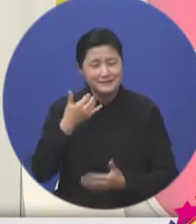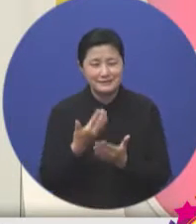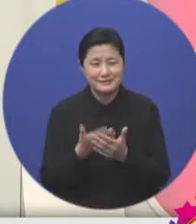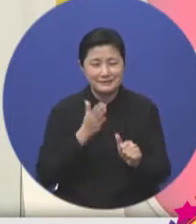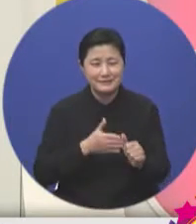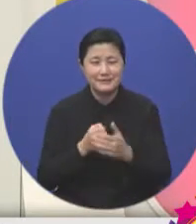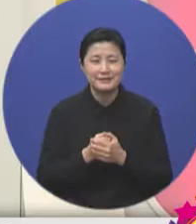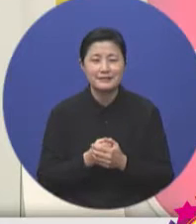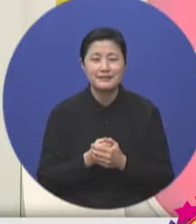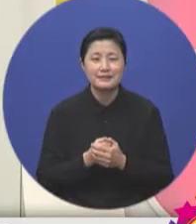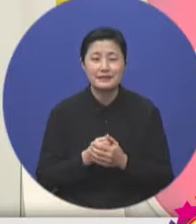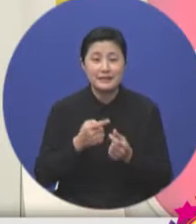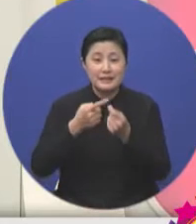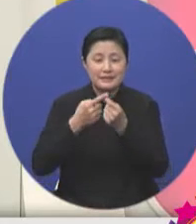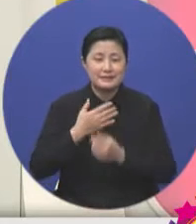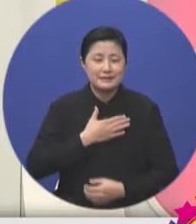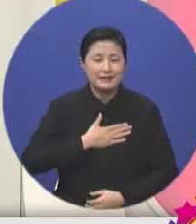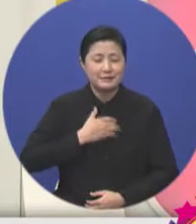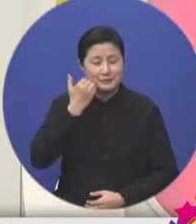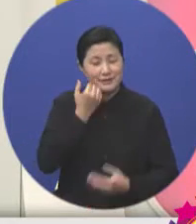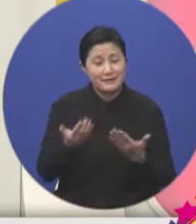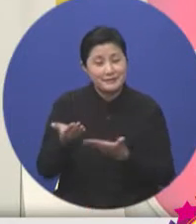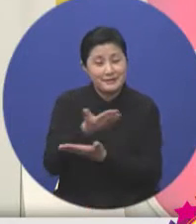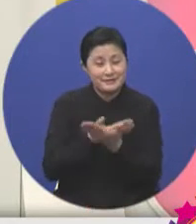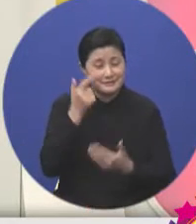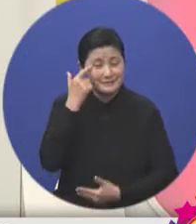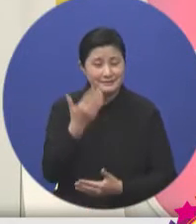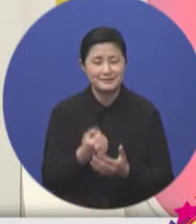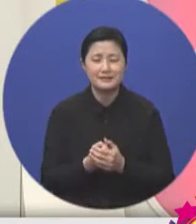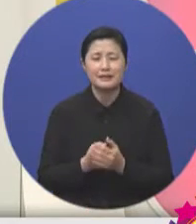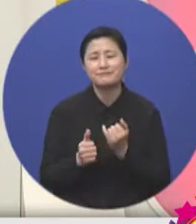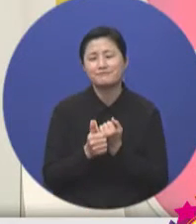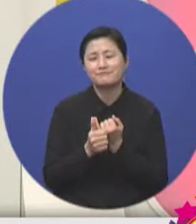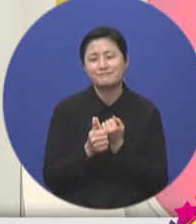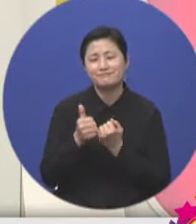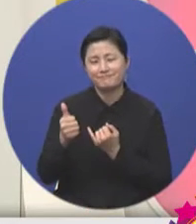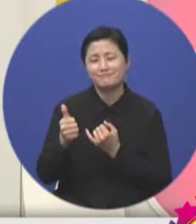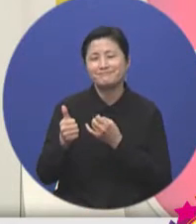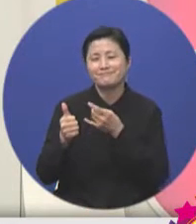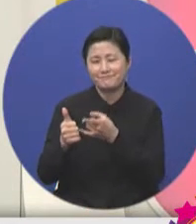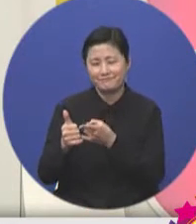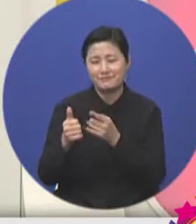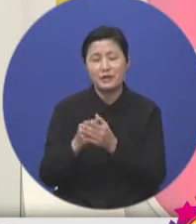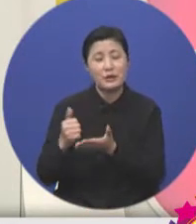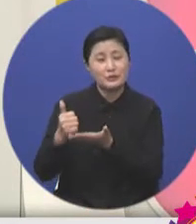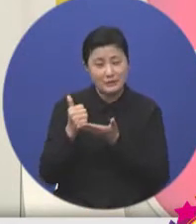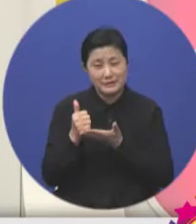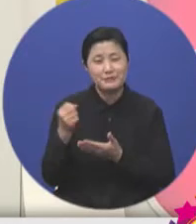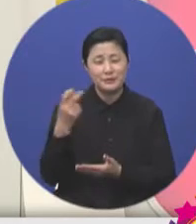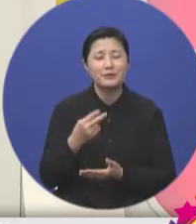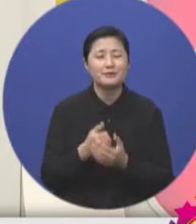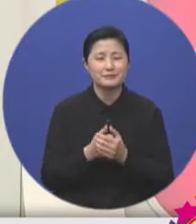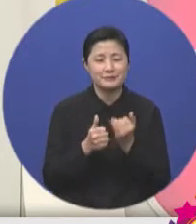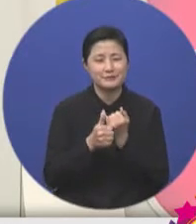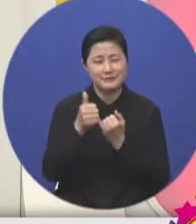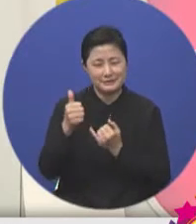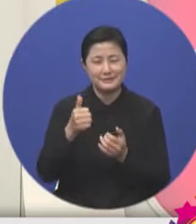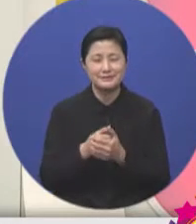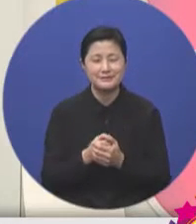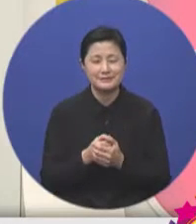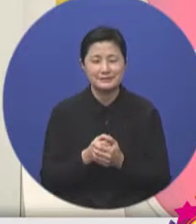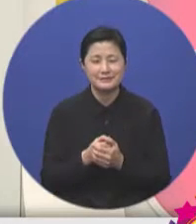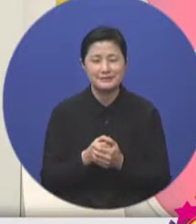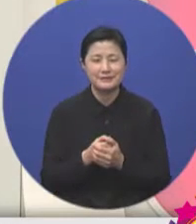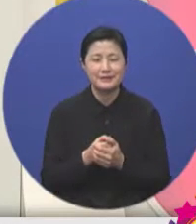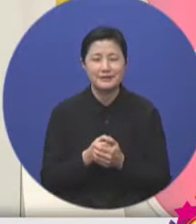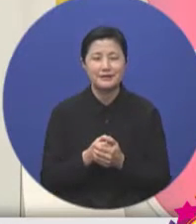돼요. 오늘 이 1등 소감을 누구에게? 저희 신랑한테요. 그리고 신랑한테? 저희 미용실 손님들한테 하고 신랑한테. 오늘 한턱